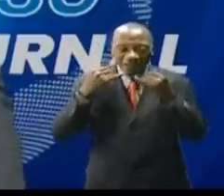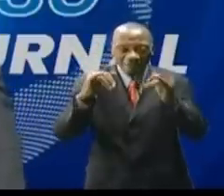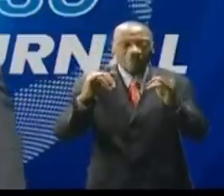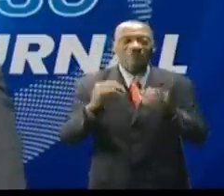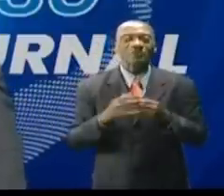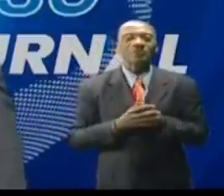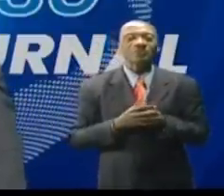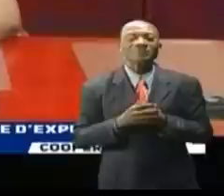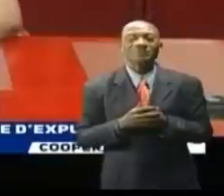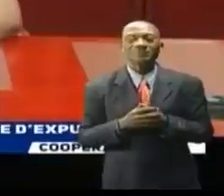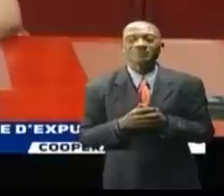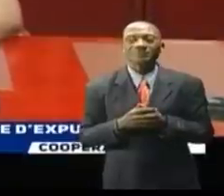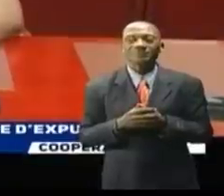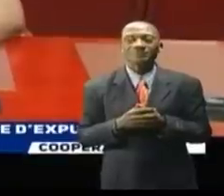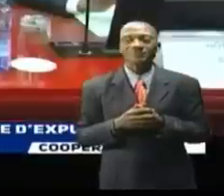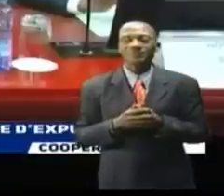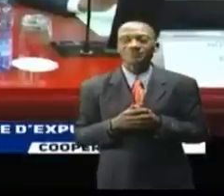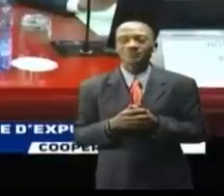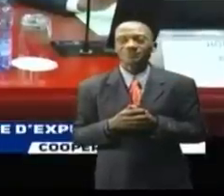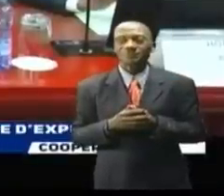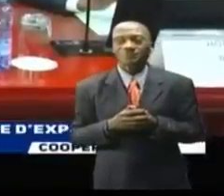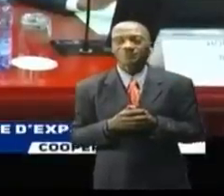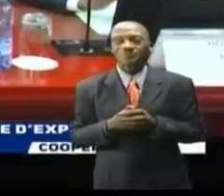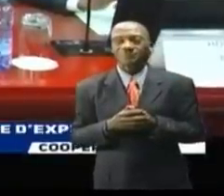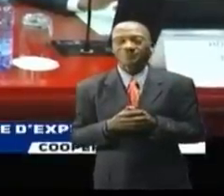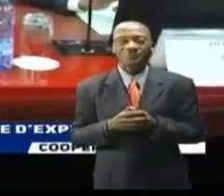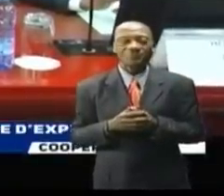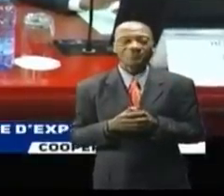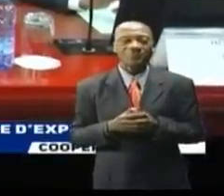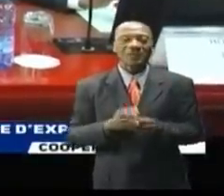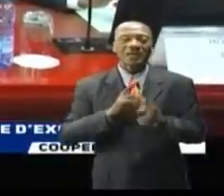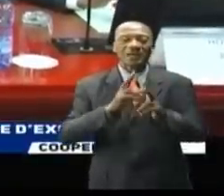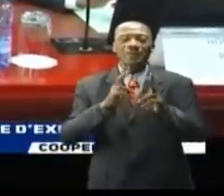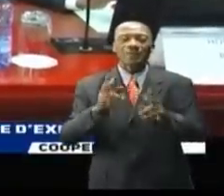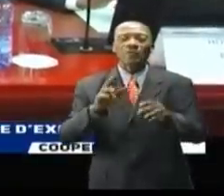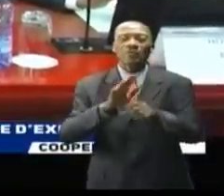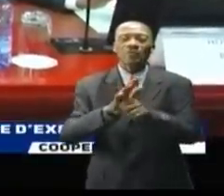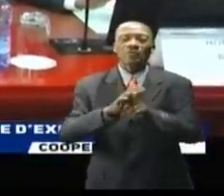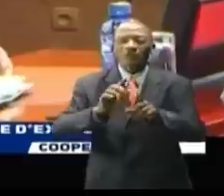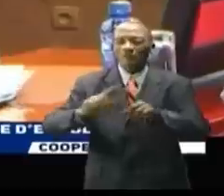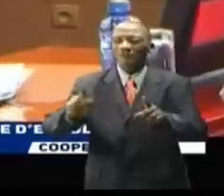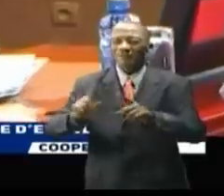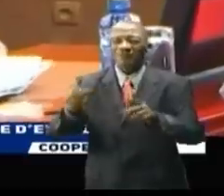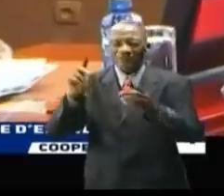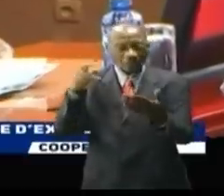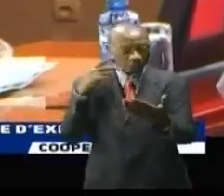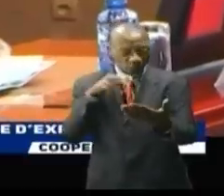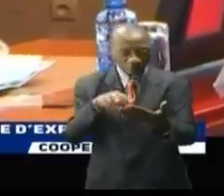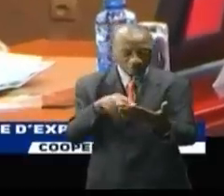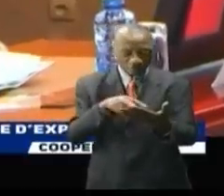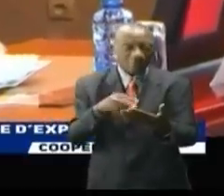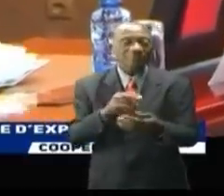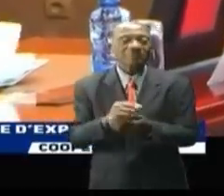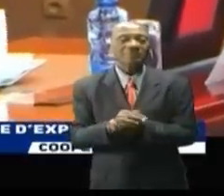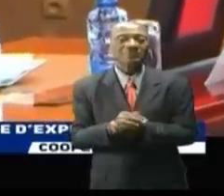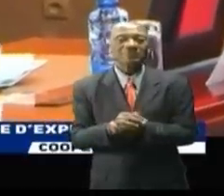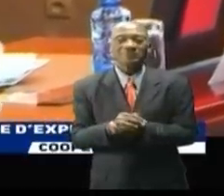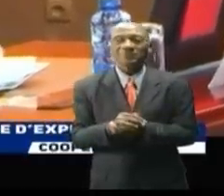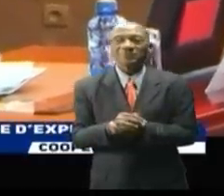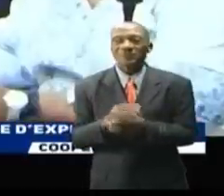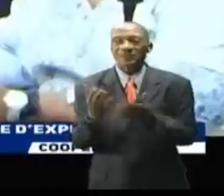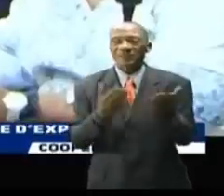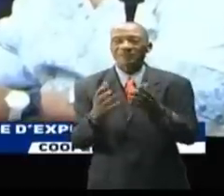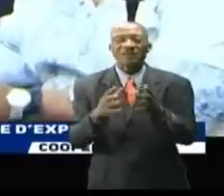expulsion. À la lumière des différents rapports recueillis sur terrain, dont celui du centre conjoint des